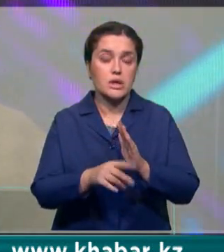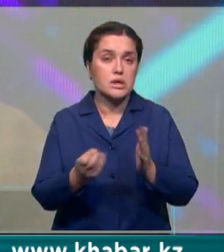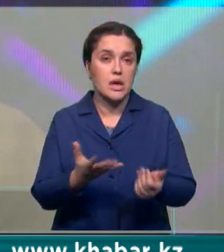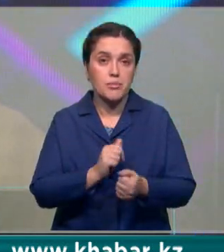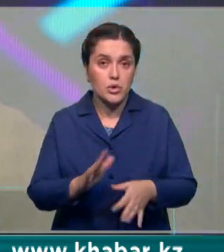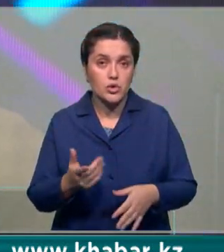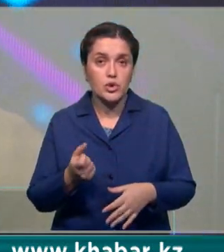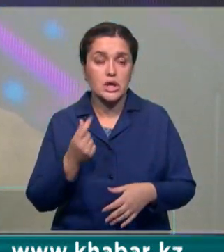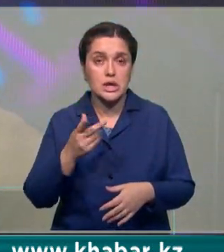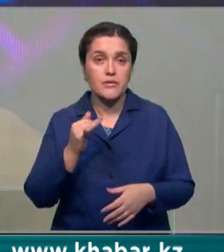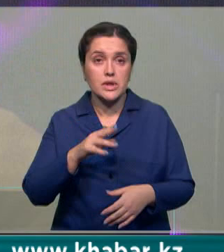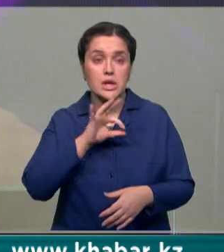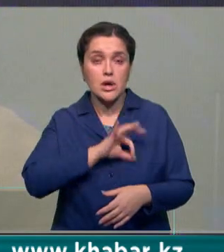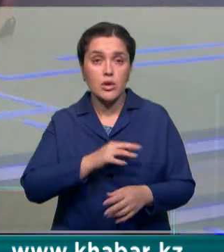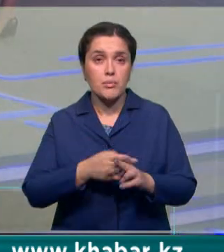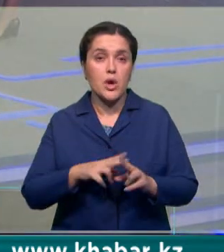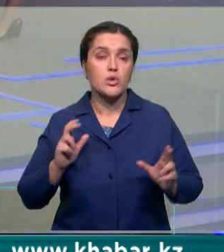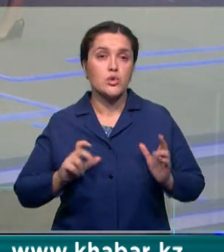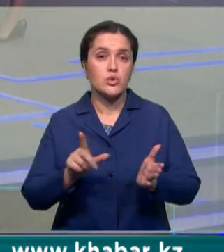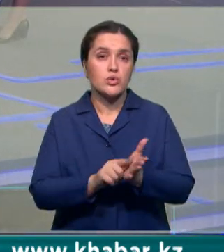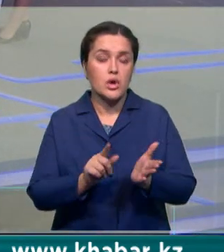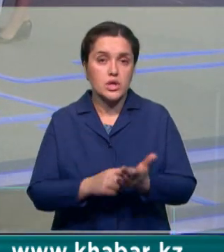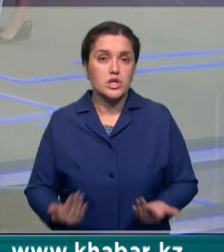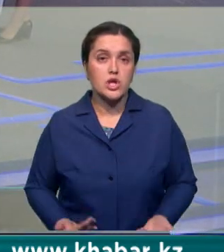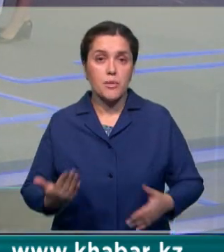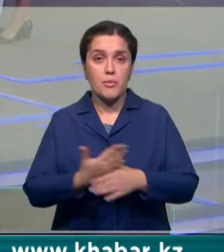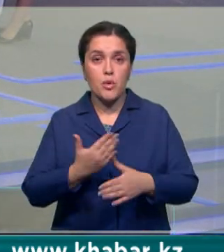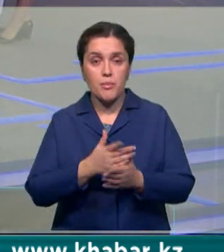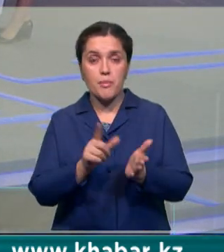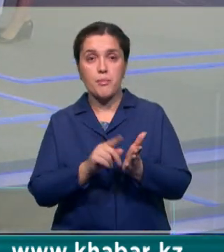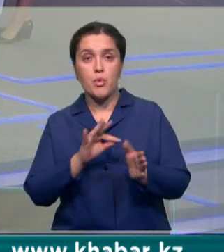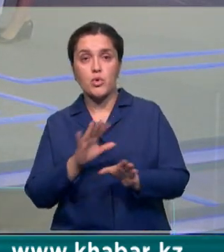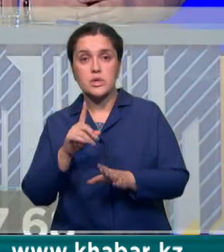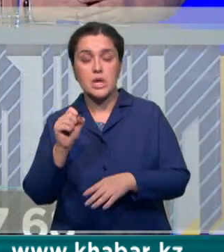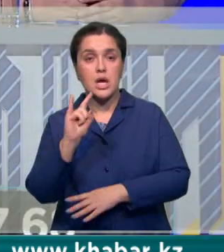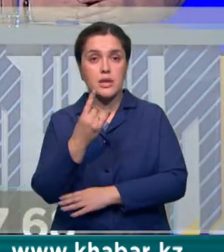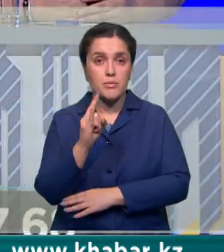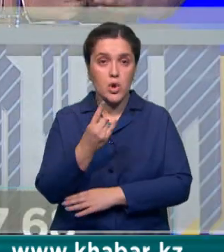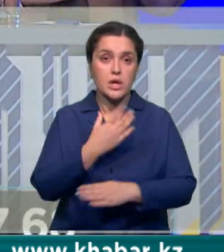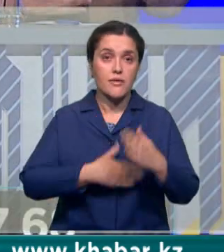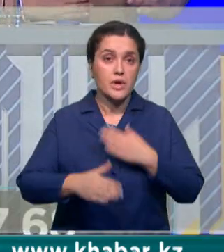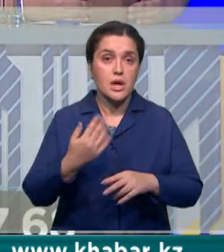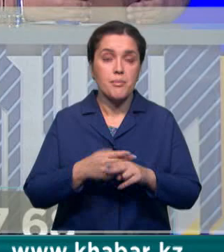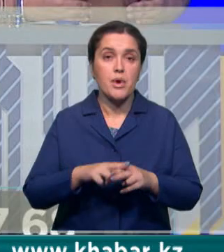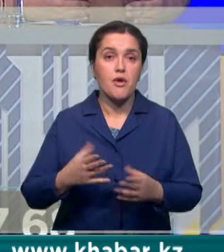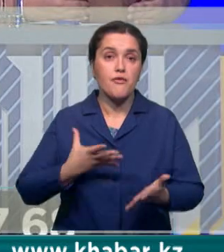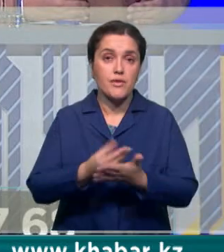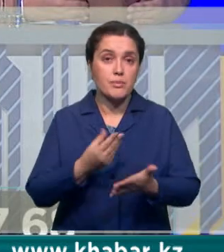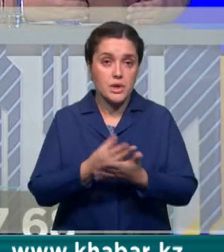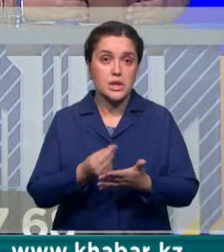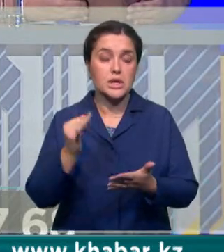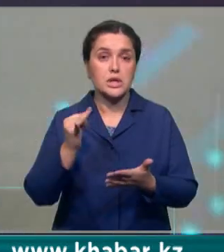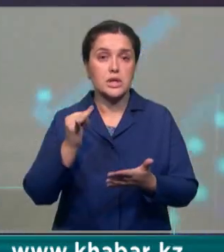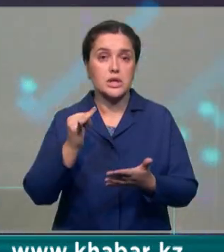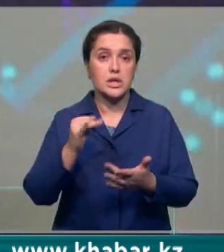виды дохода. В частности, студенческую стипендию, жилищную помощь, пособие по уходу за ребенком-инвалидом, единовременные